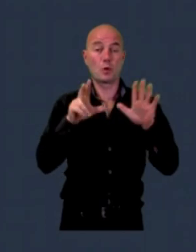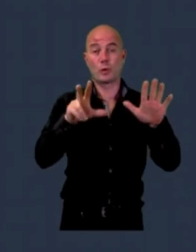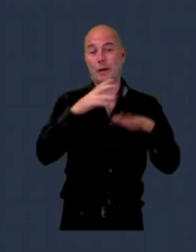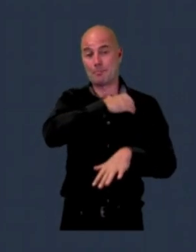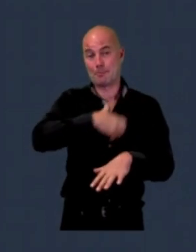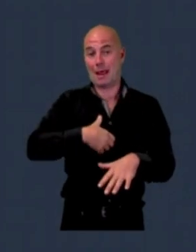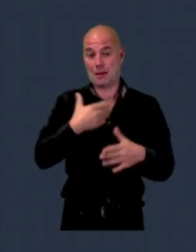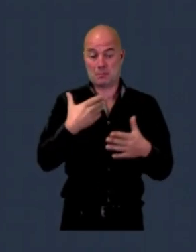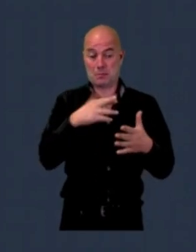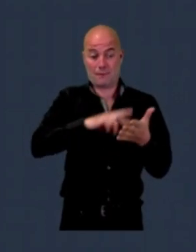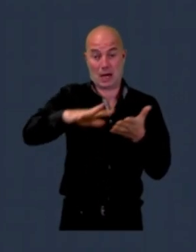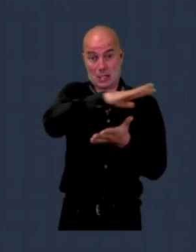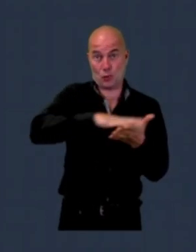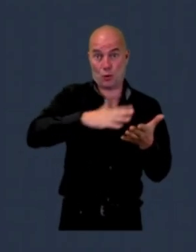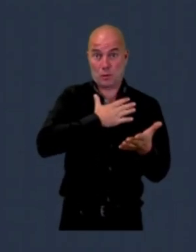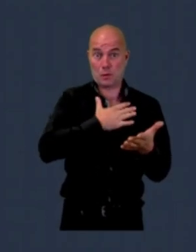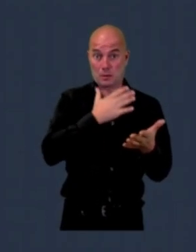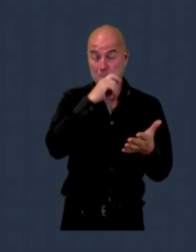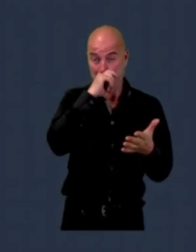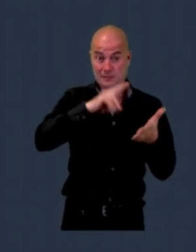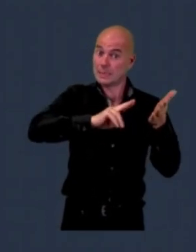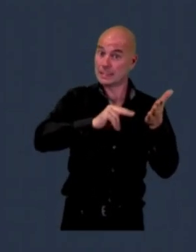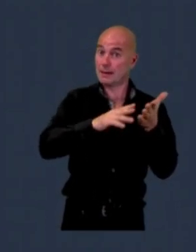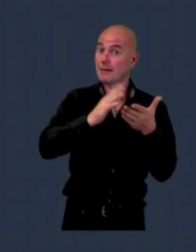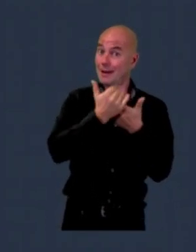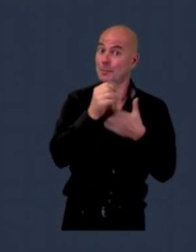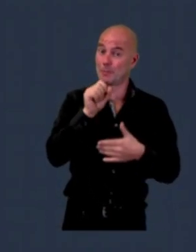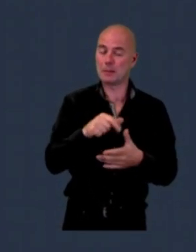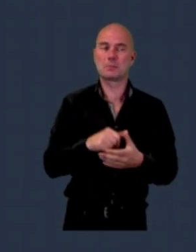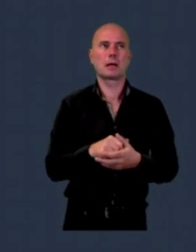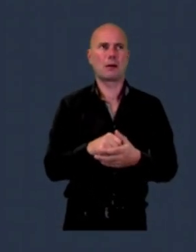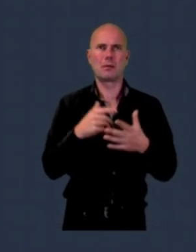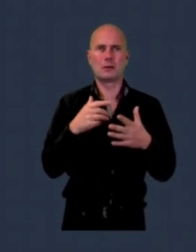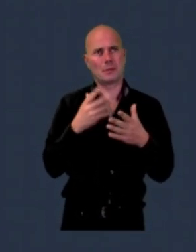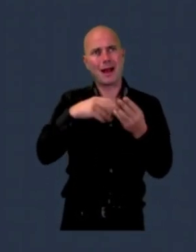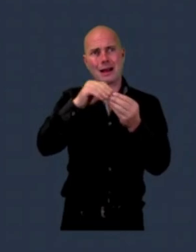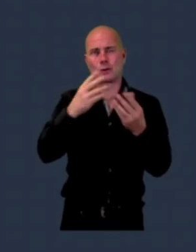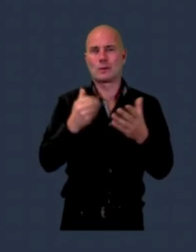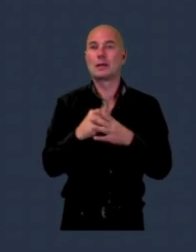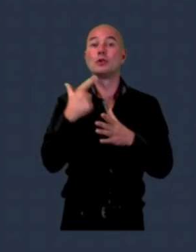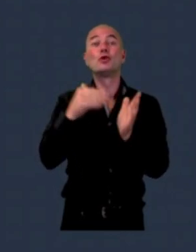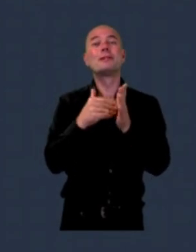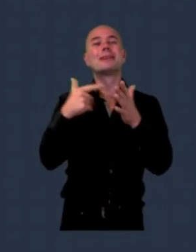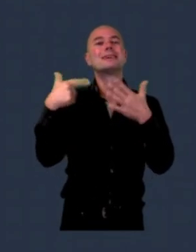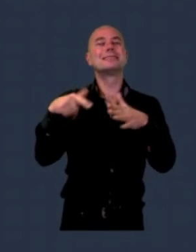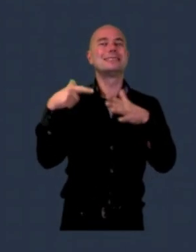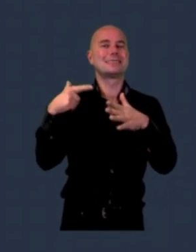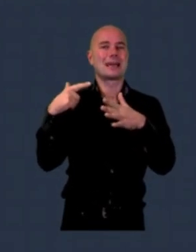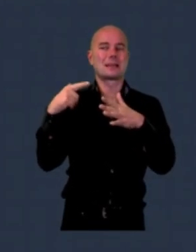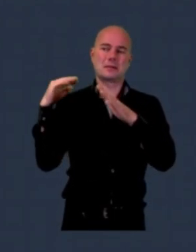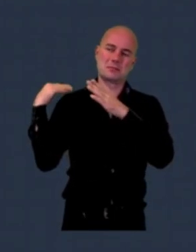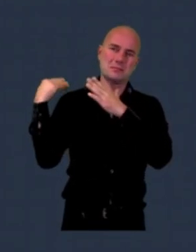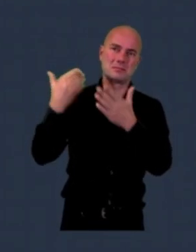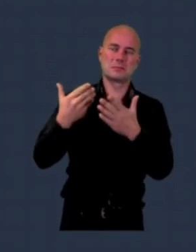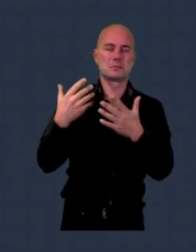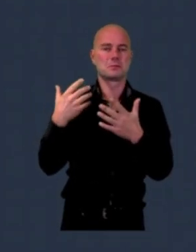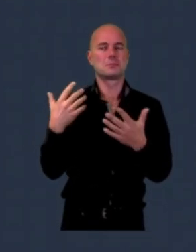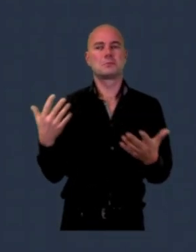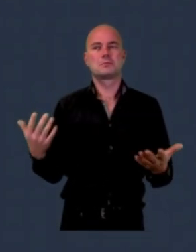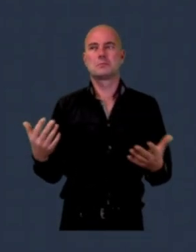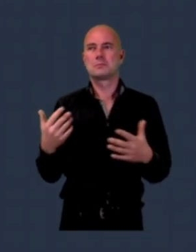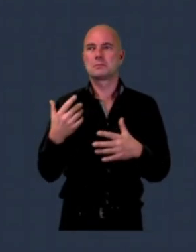région. Et j'aimerais aussi rajouter quelque chose, puisque nous, depuis 2017, nous dénonçons la récupération des fonds alloués aux quartiers en difficulté